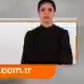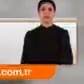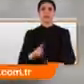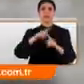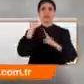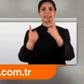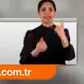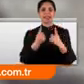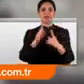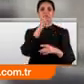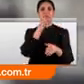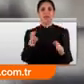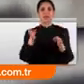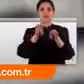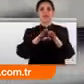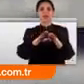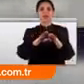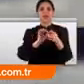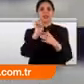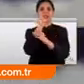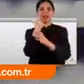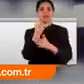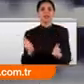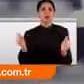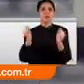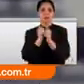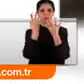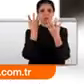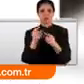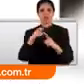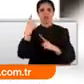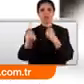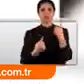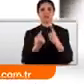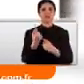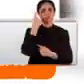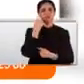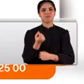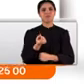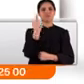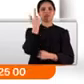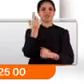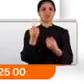Teknoloji origami ile birleşti, tekerleğin icadına yeni bir soluk getirdi.